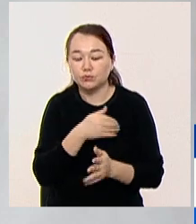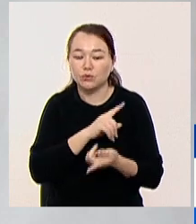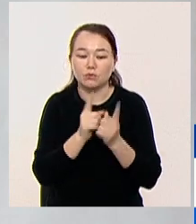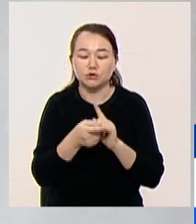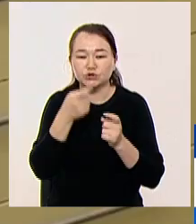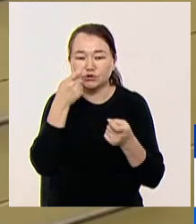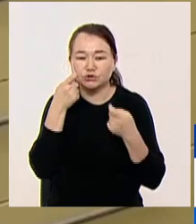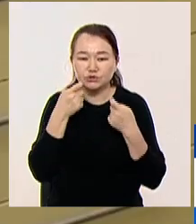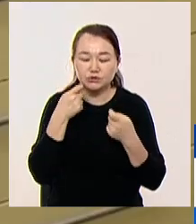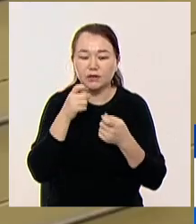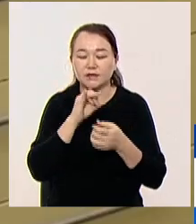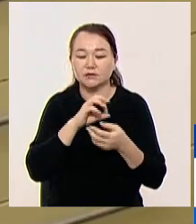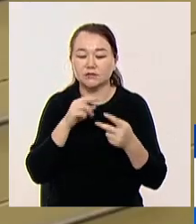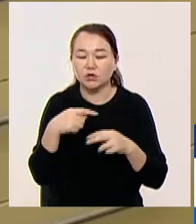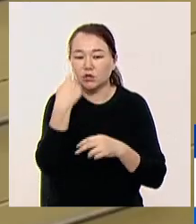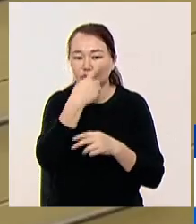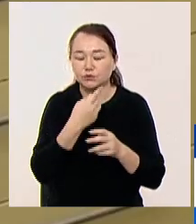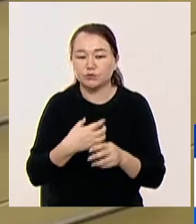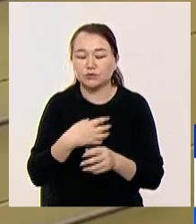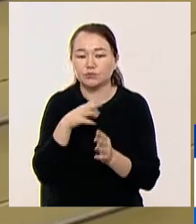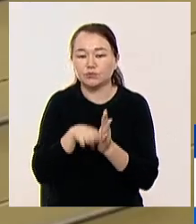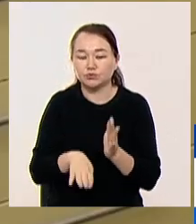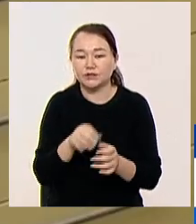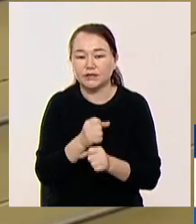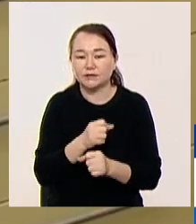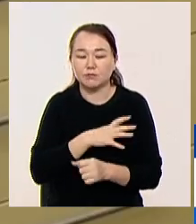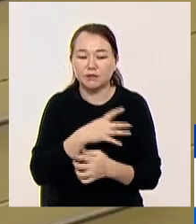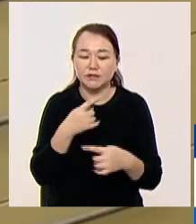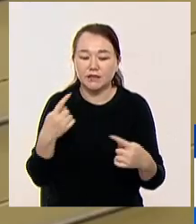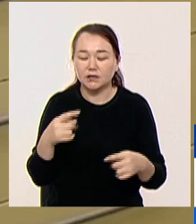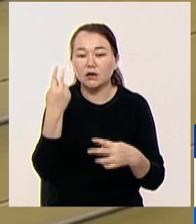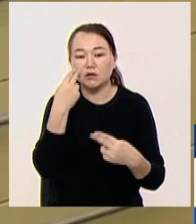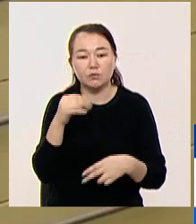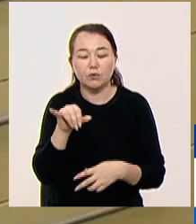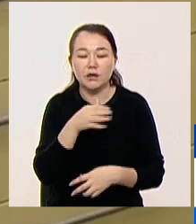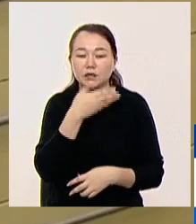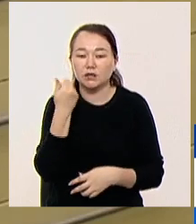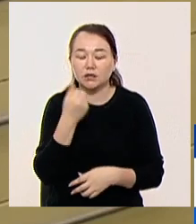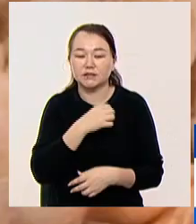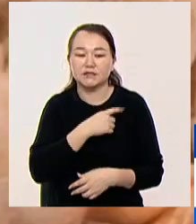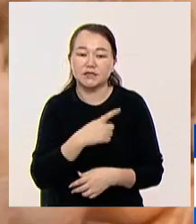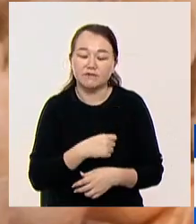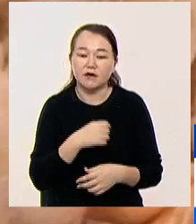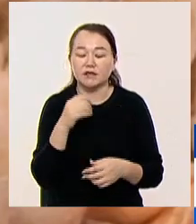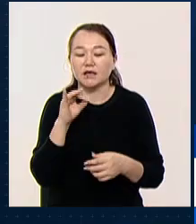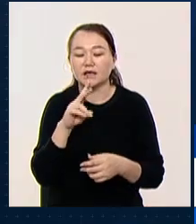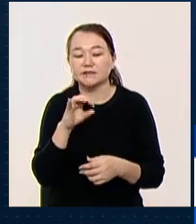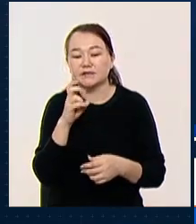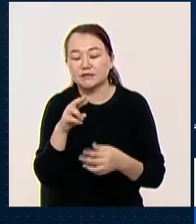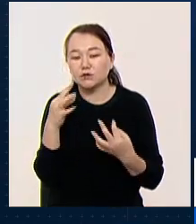швы, шрамы и перекошенное лицо. После проверки выяснилось, что у некоторых косметологов не было ни сертификатов, ни